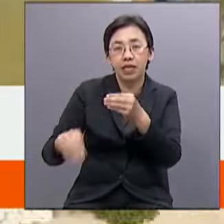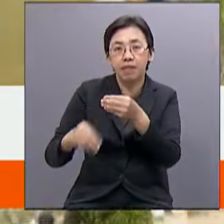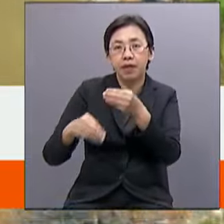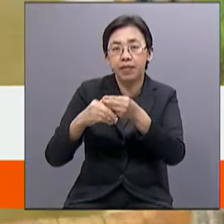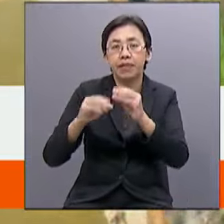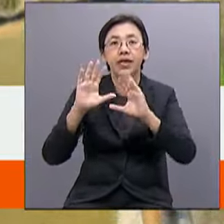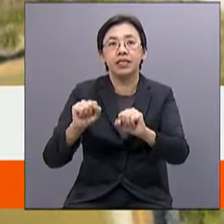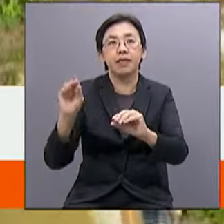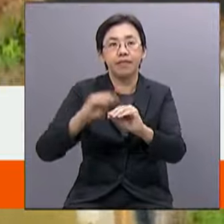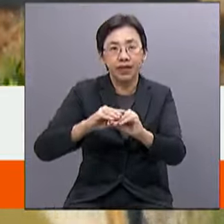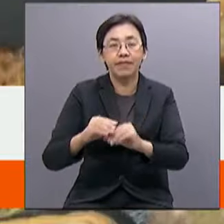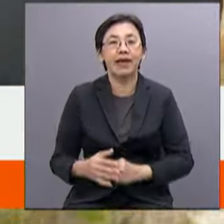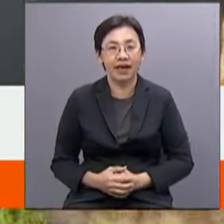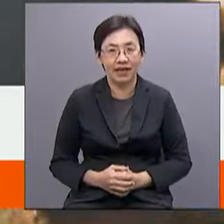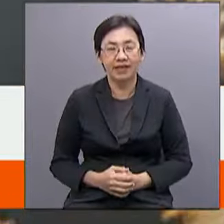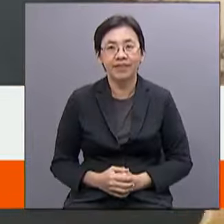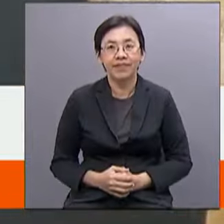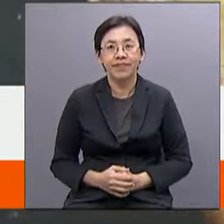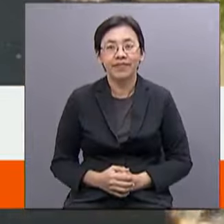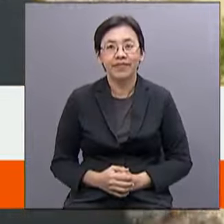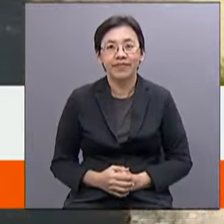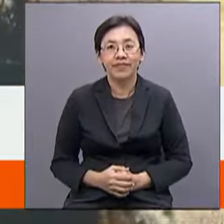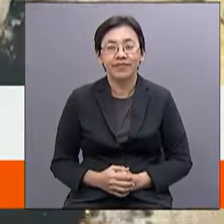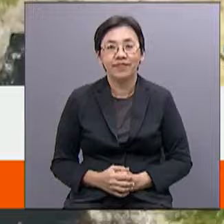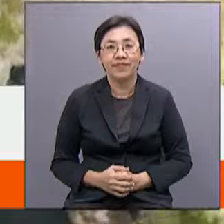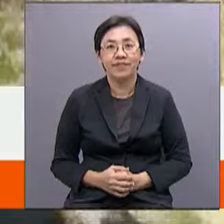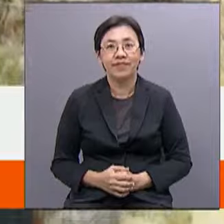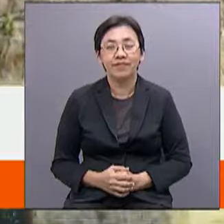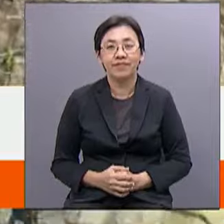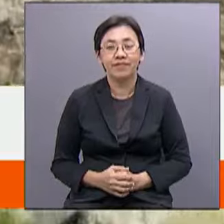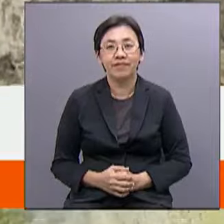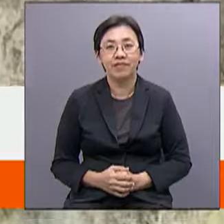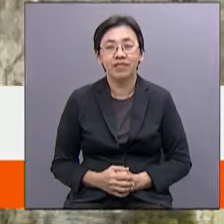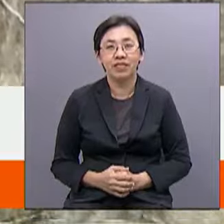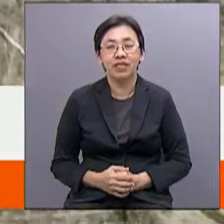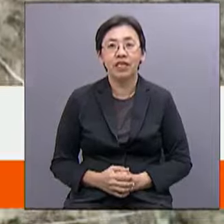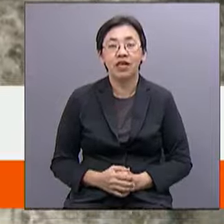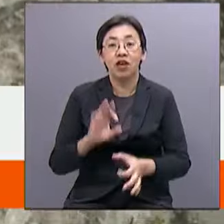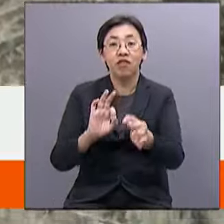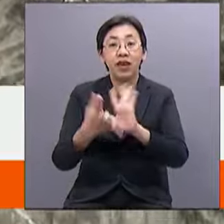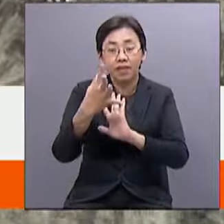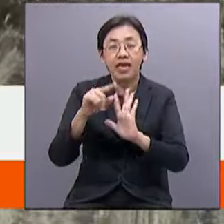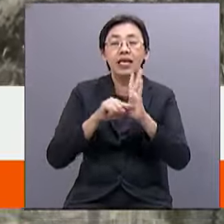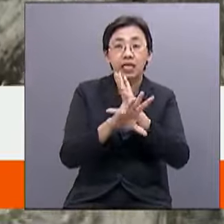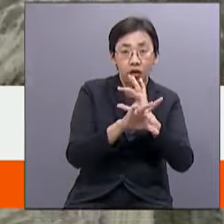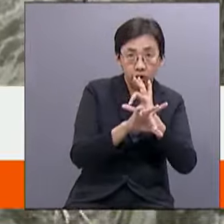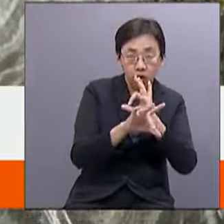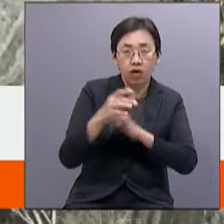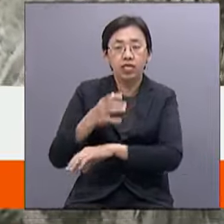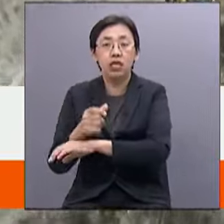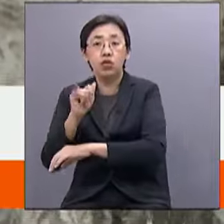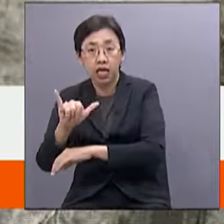จับเพิ่มเติ ม อีกส่วนหนึ่งนะครับ ค่ะ ในส่วนในเรื่องของการเพลิงไหม้ในมาตาพุดกับภาชีเนี่ยที่ภา